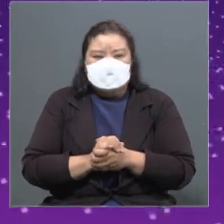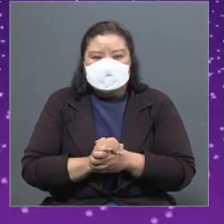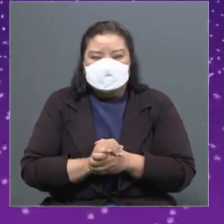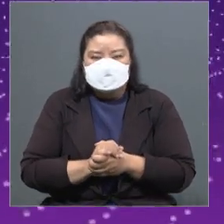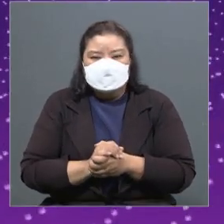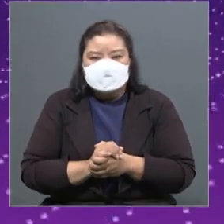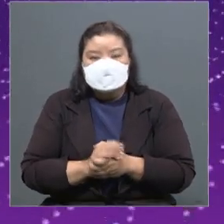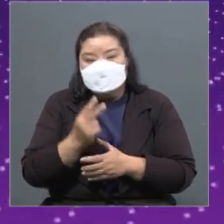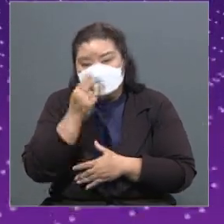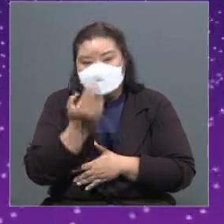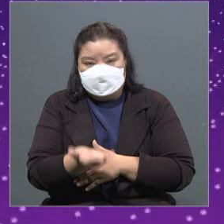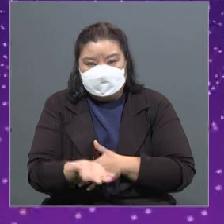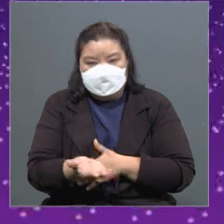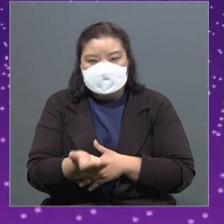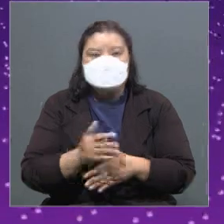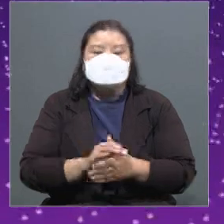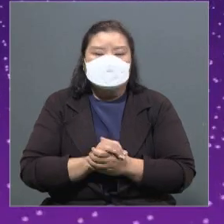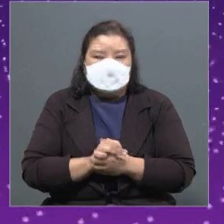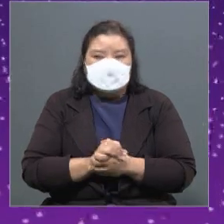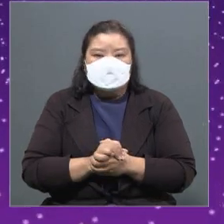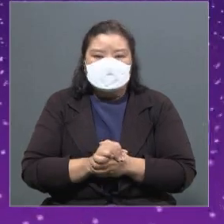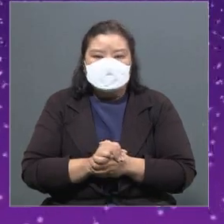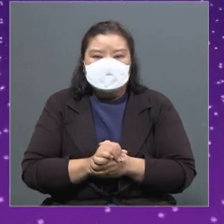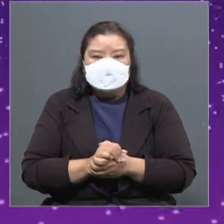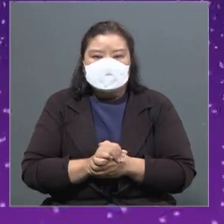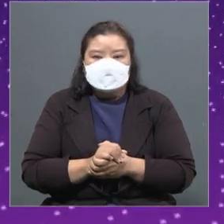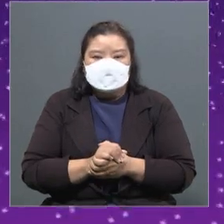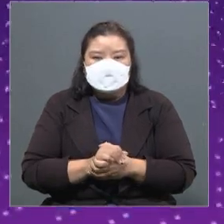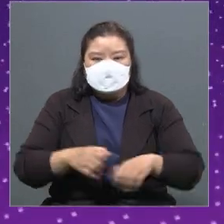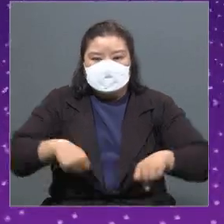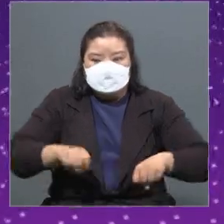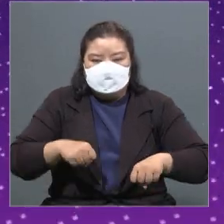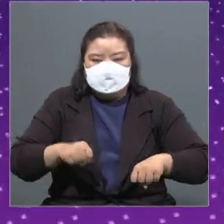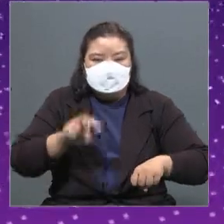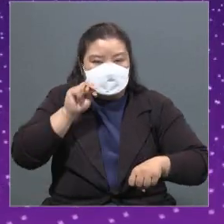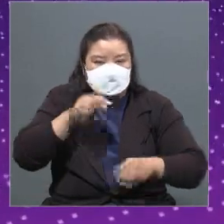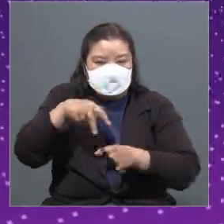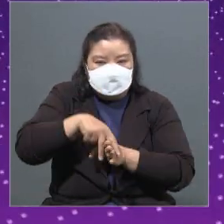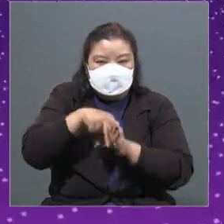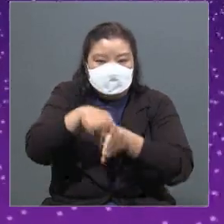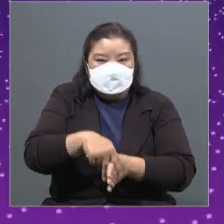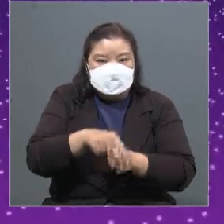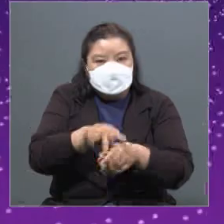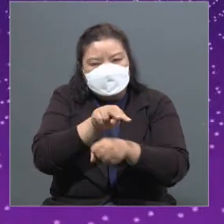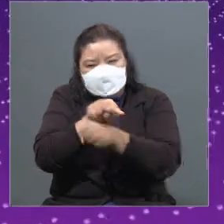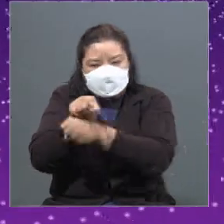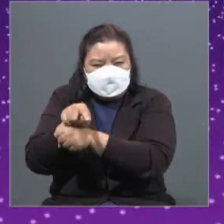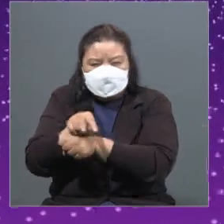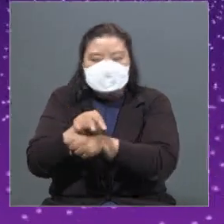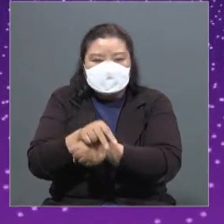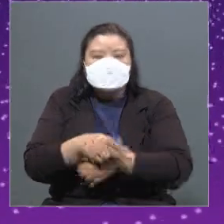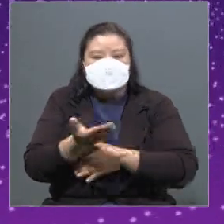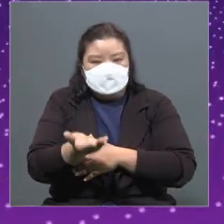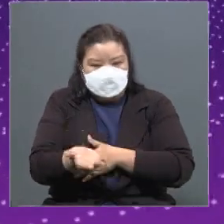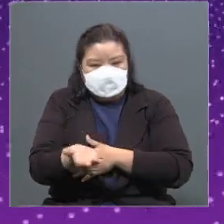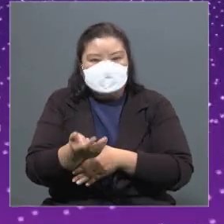ก็มีภาพนี่แหละคุณอนุทินนะ ค ะขี ่เจ็ตสกี ด้วยนะคะติดตามในเรื่องของสถานการณ์น้ำอันนี้ก็น่าจะเป็นในส่วนของ